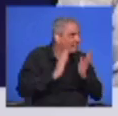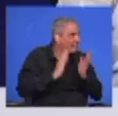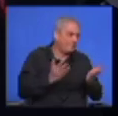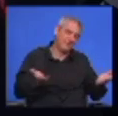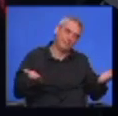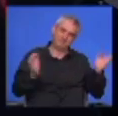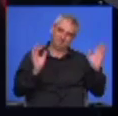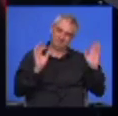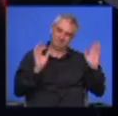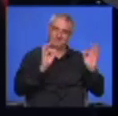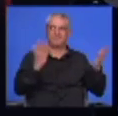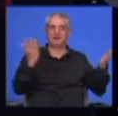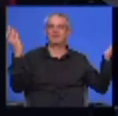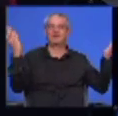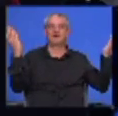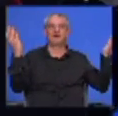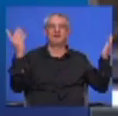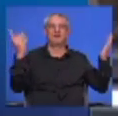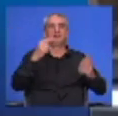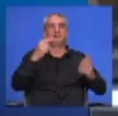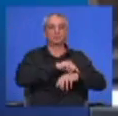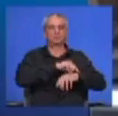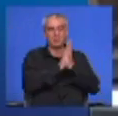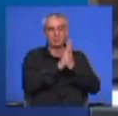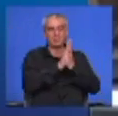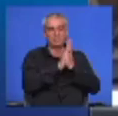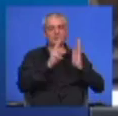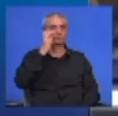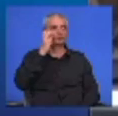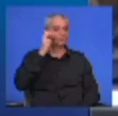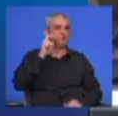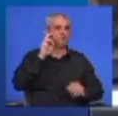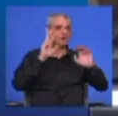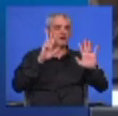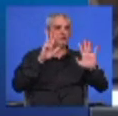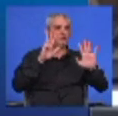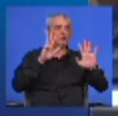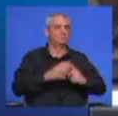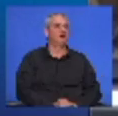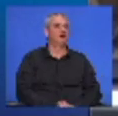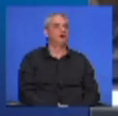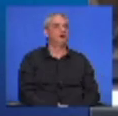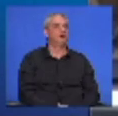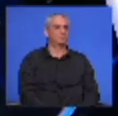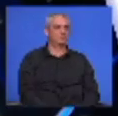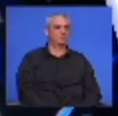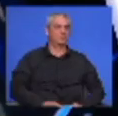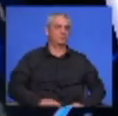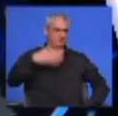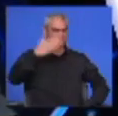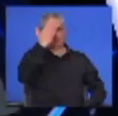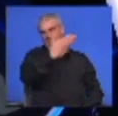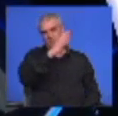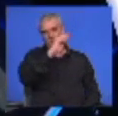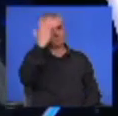רגע היסטורי, השעה 19:39, 58 שניות. להסכים עם נועם. את מעוזיה אני מכיר הרבה שנים,